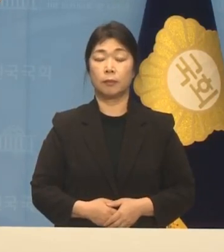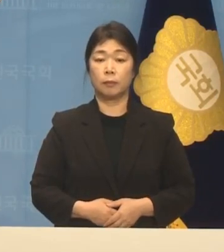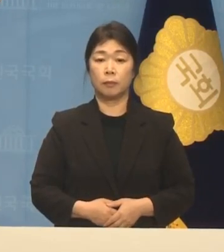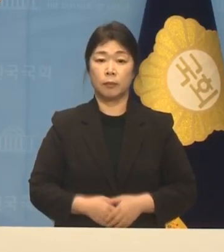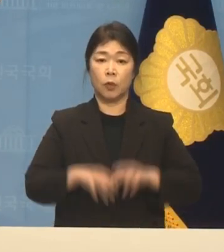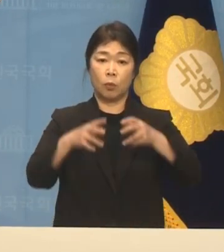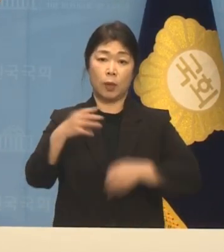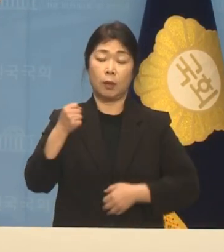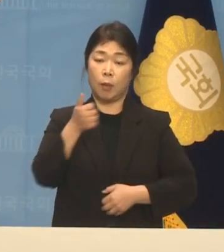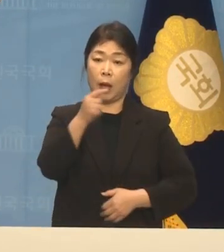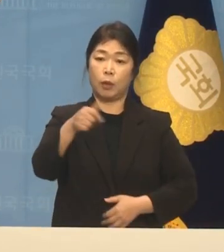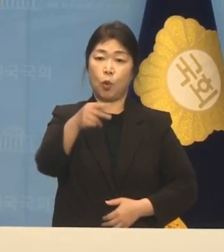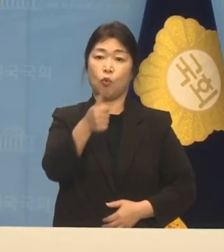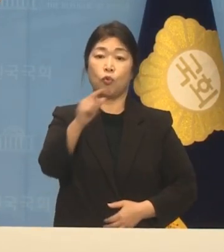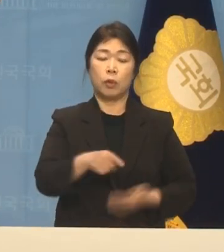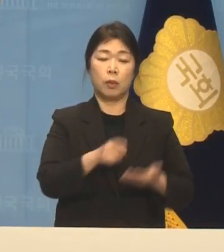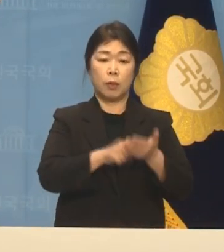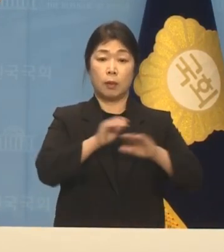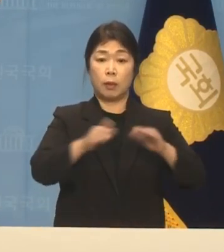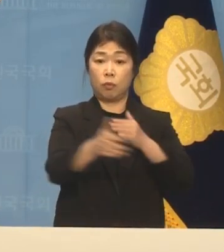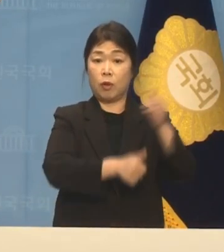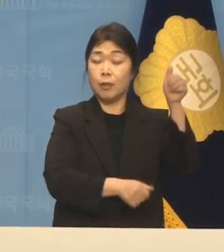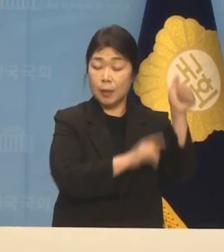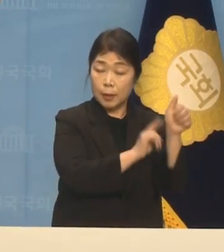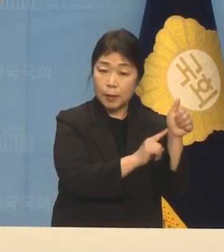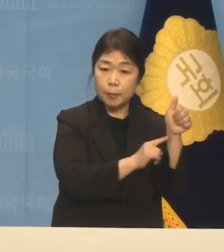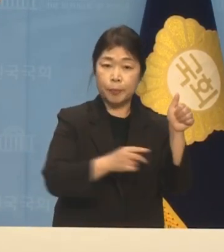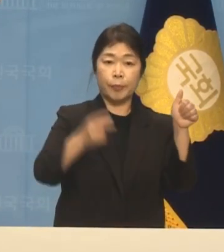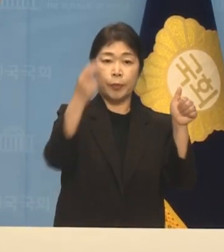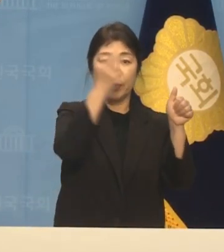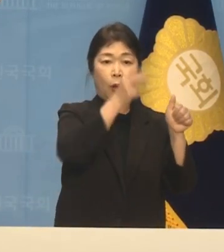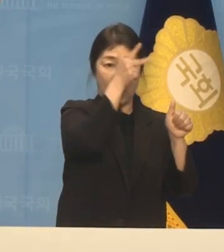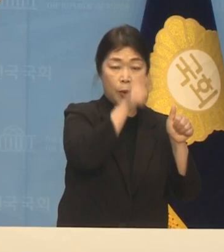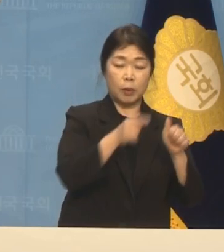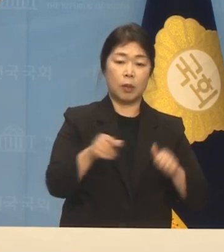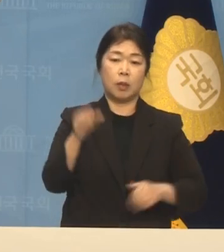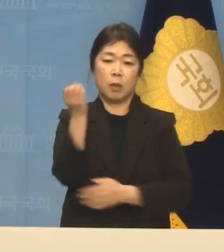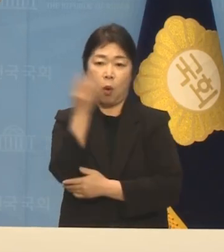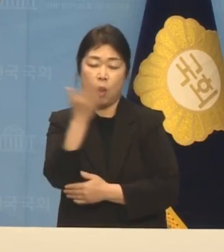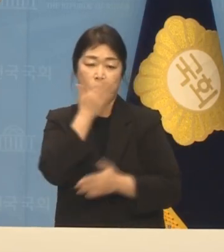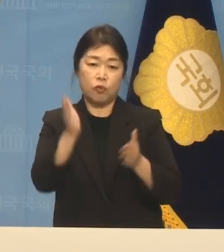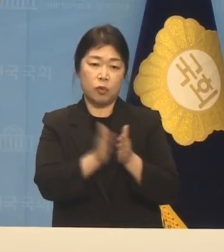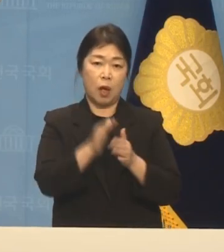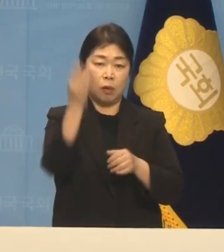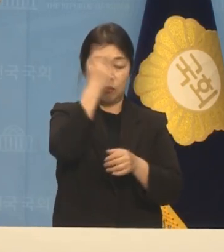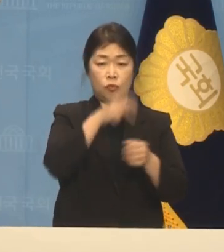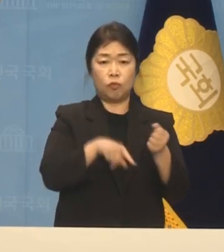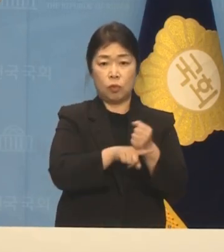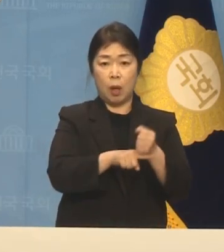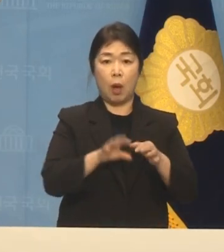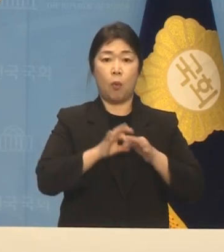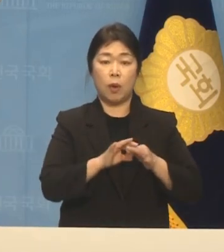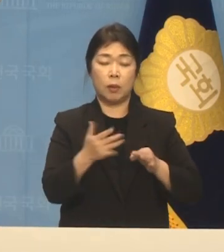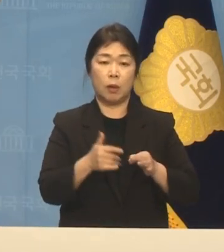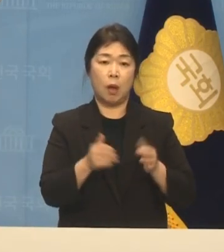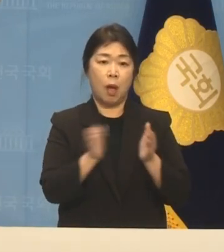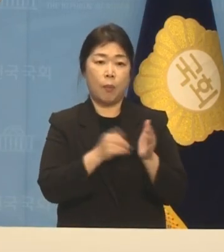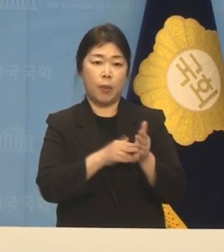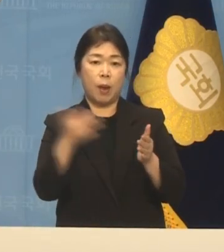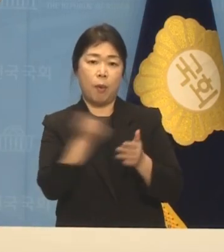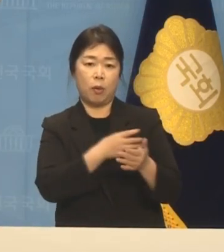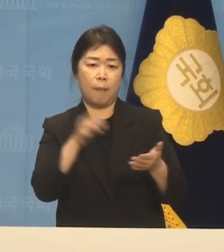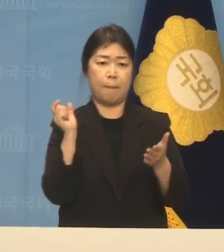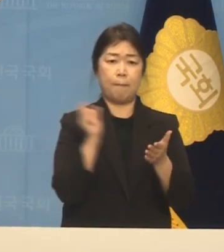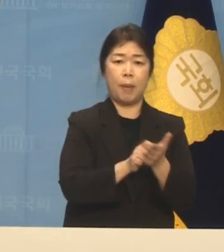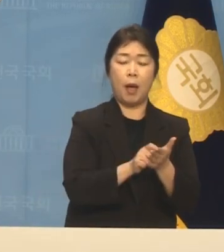국민의힘 한동훈 비상대책위원장이 검언유착 수사와 관련하여 20자리가 넘는 비밀번호를